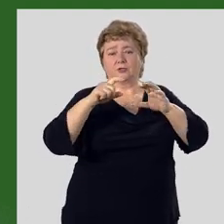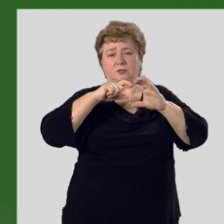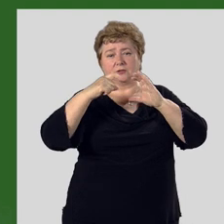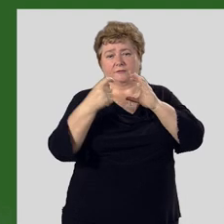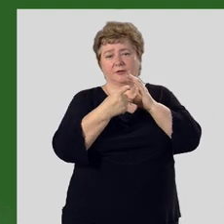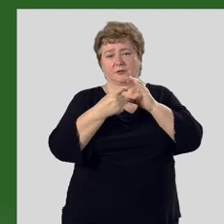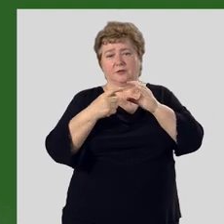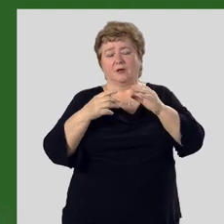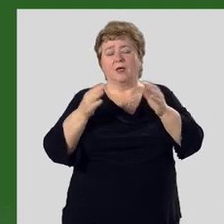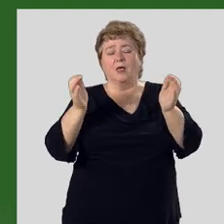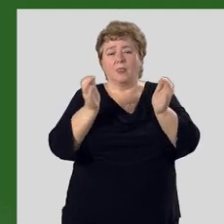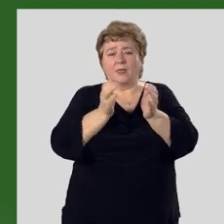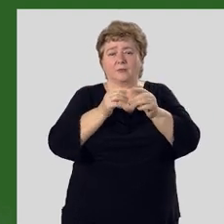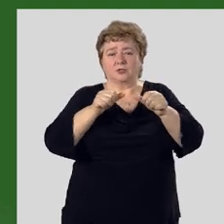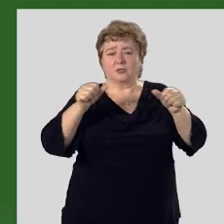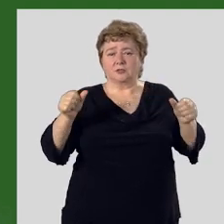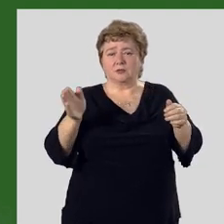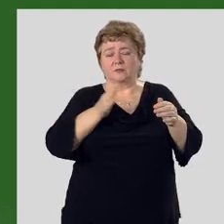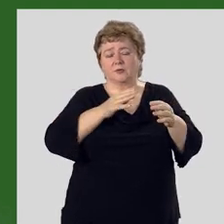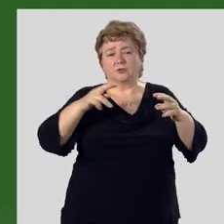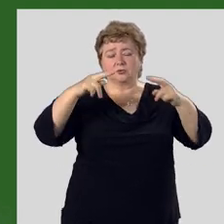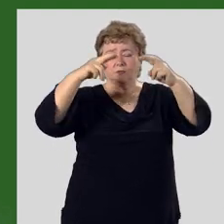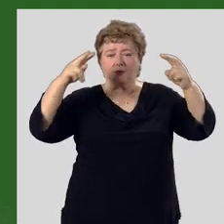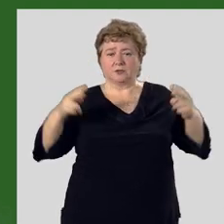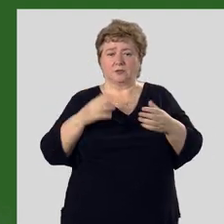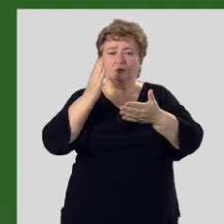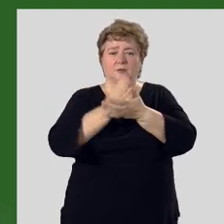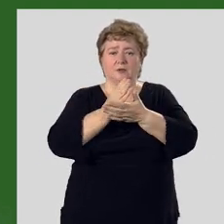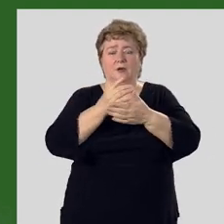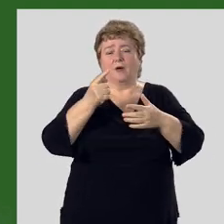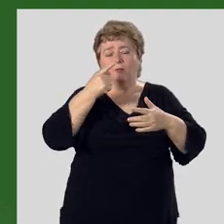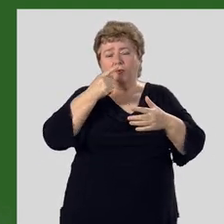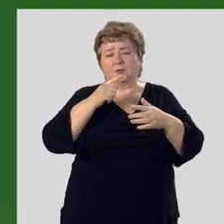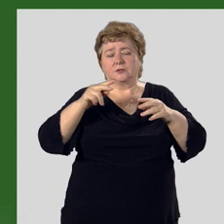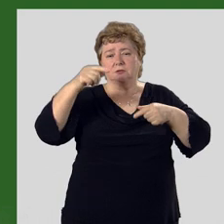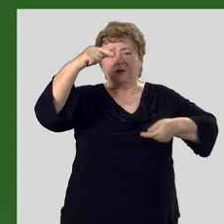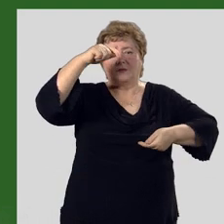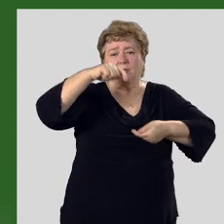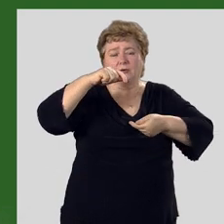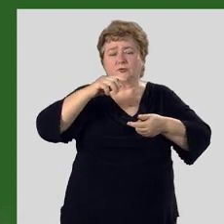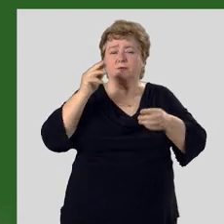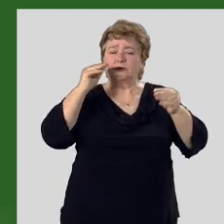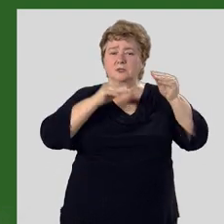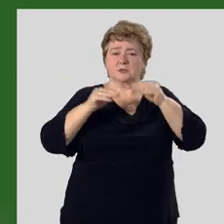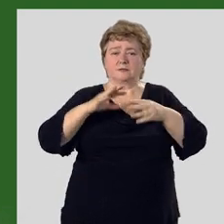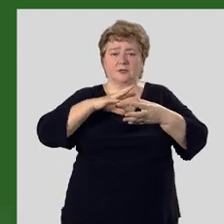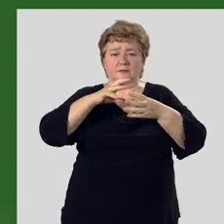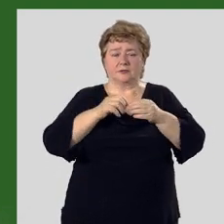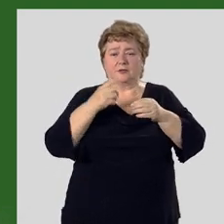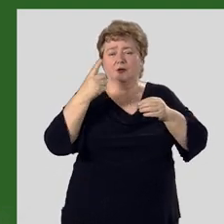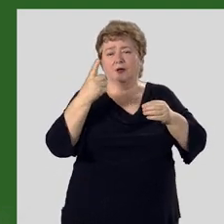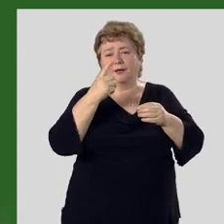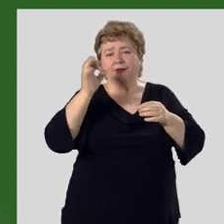экватора. Наименьшее расстояние между меридианами находится вблизи полюсов и составляет всего